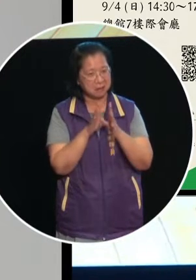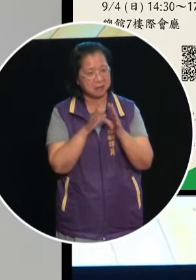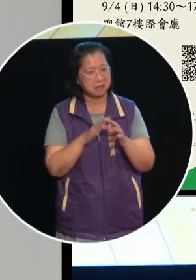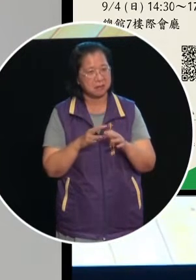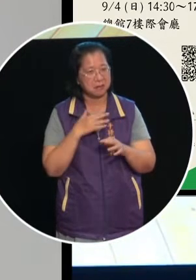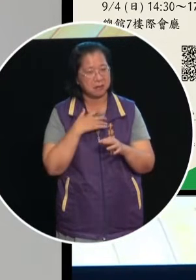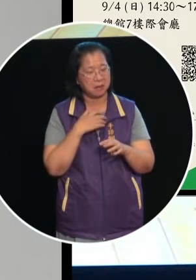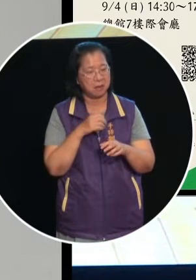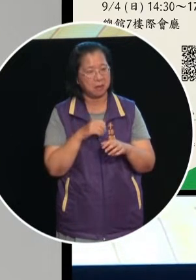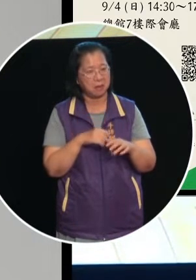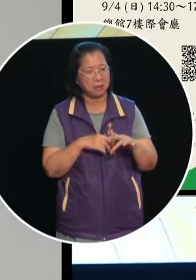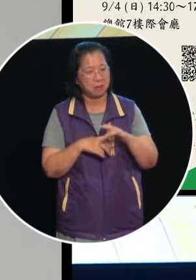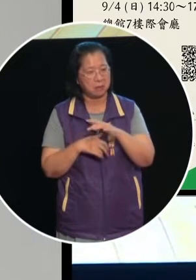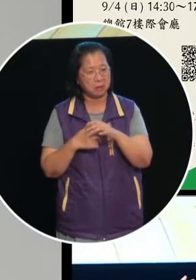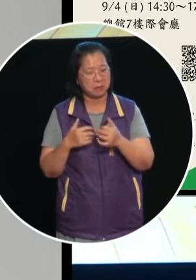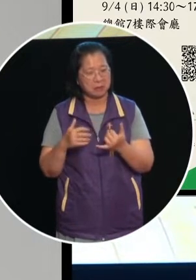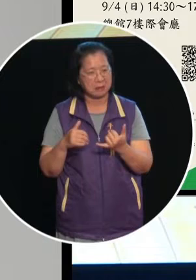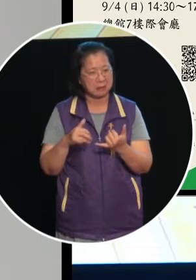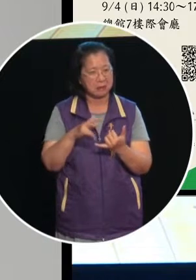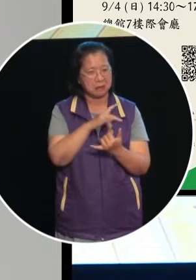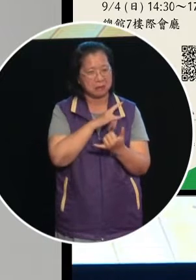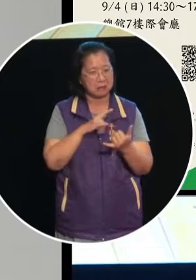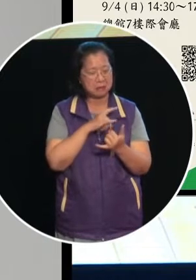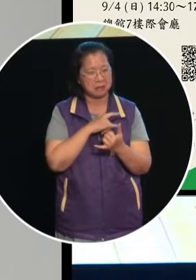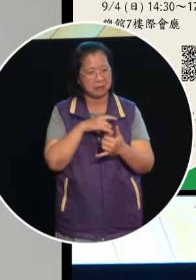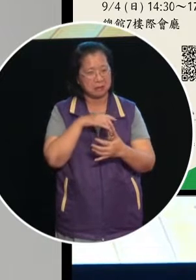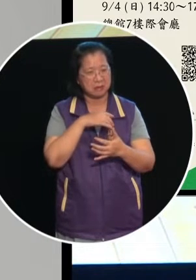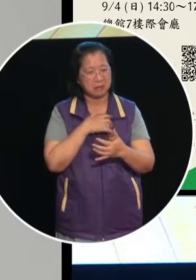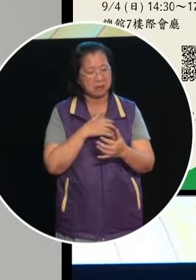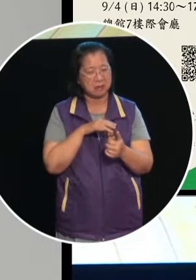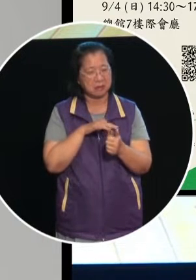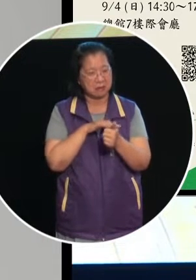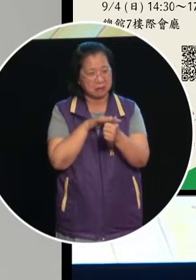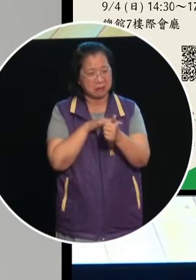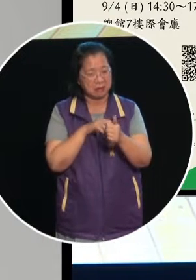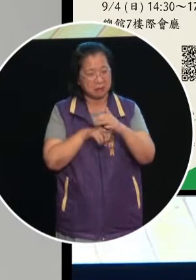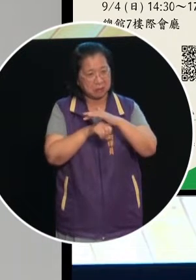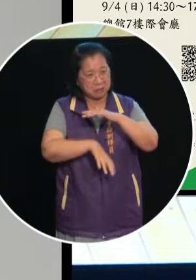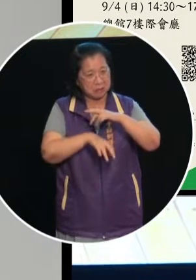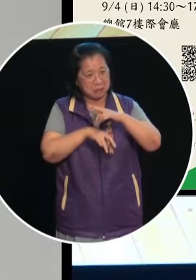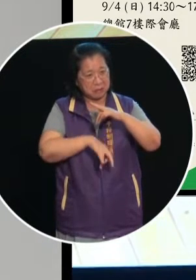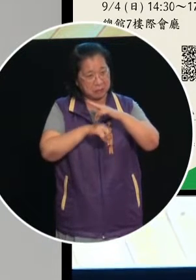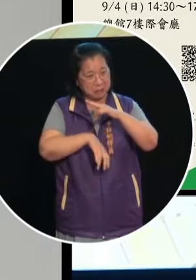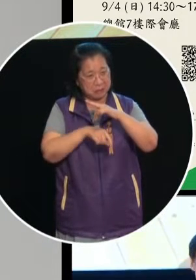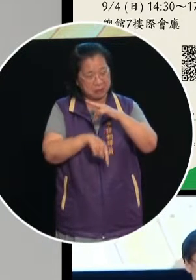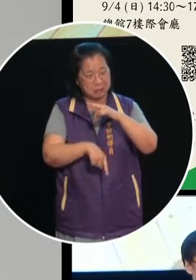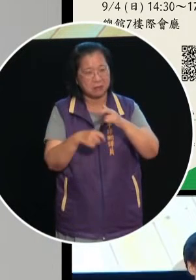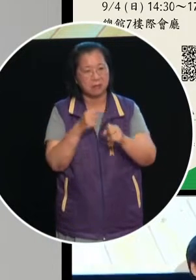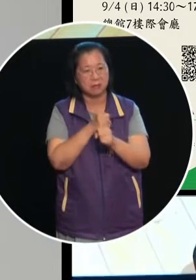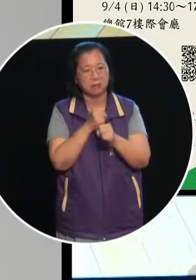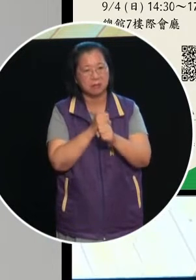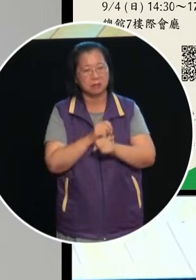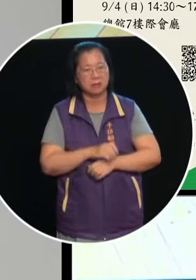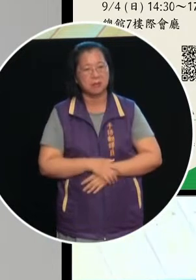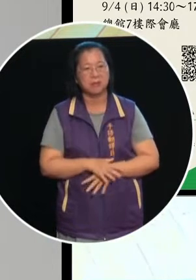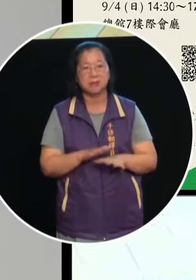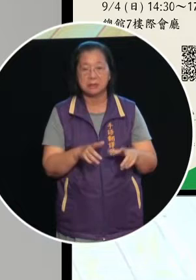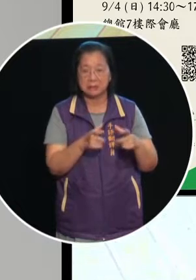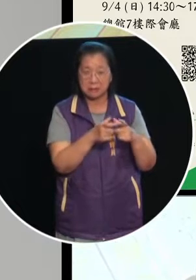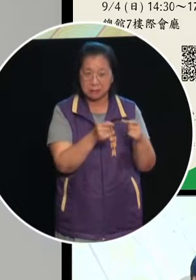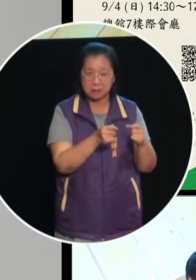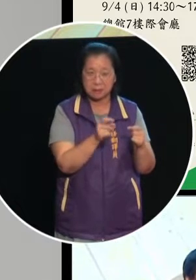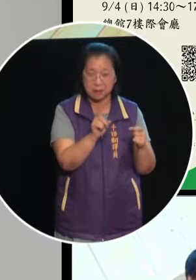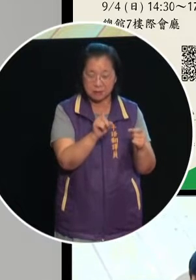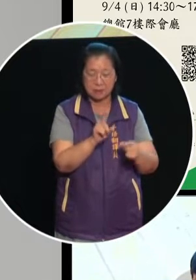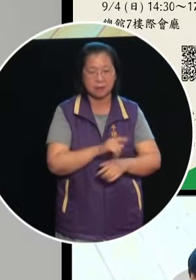枚导弹破坏这个外交工作，那就现在是日本是已